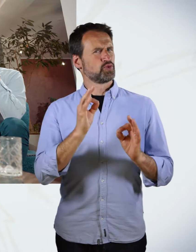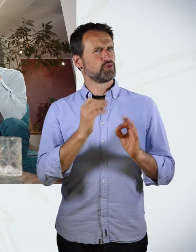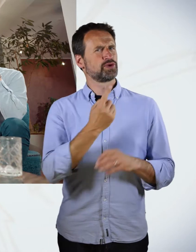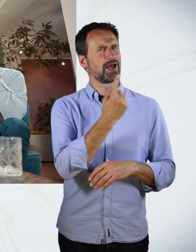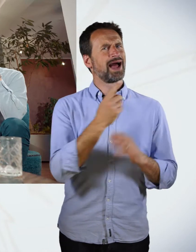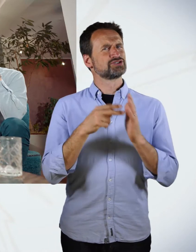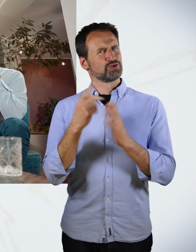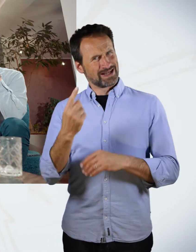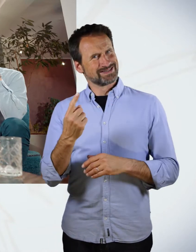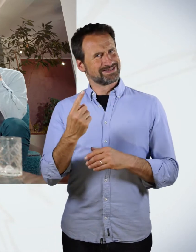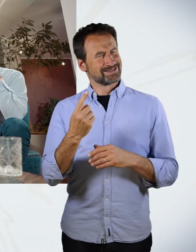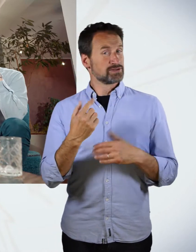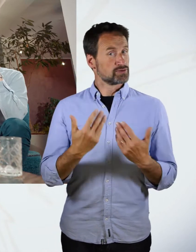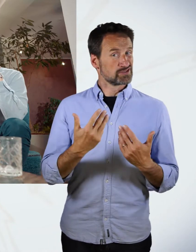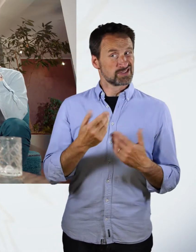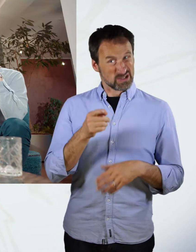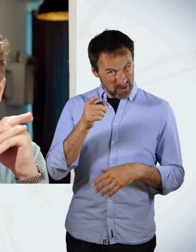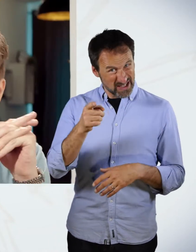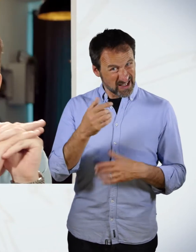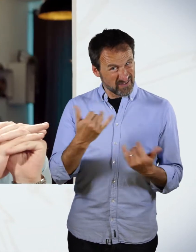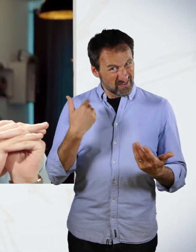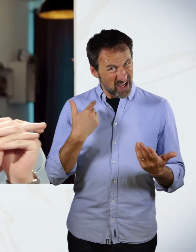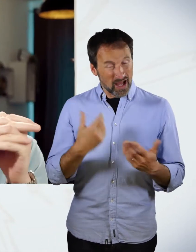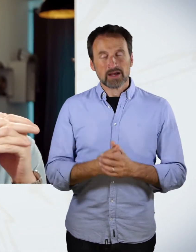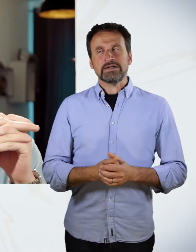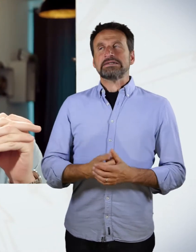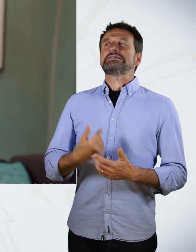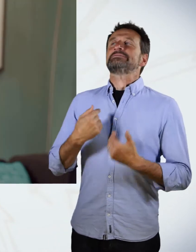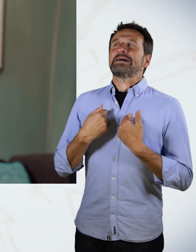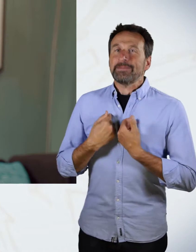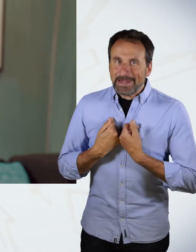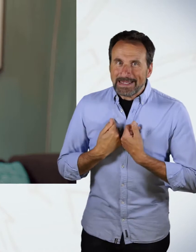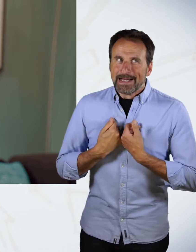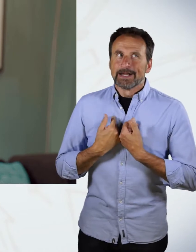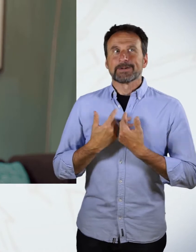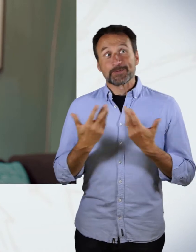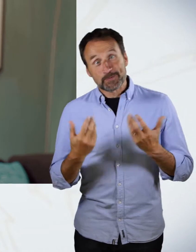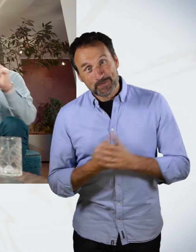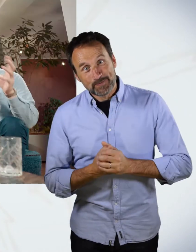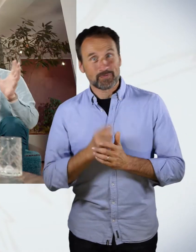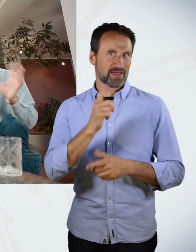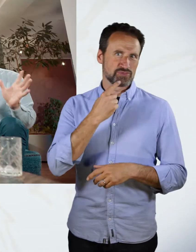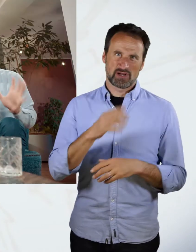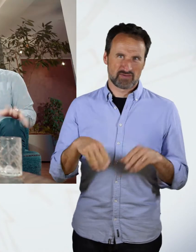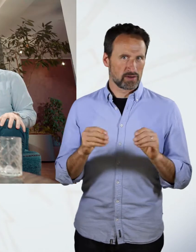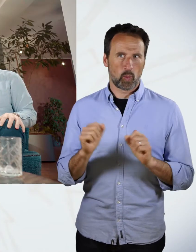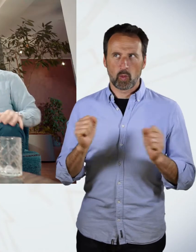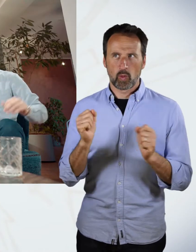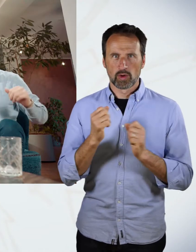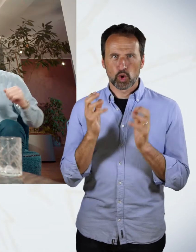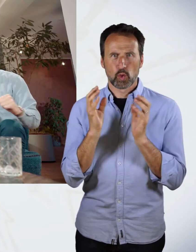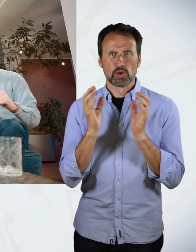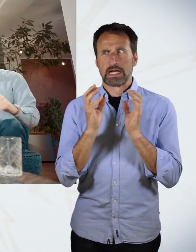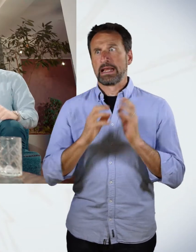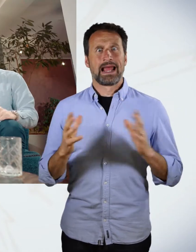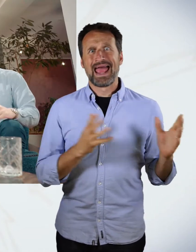Das ist ja erstmal ganz gut. Jetzt kommt es drauf an, was bei dir gelaufen jetzt ist. Jetzt kommt es drauf an, wie es bei mir lief. Und ich muss sagen, es hat angefangen mit einer super gruseligen Entführung.